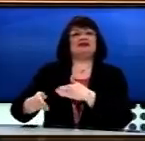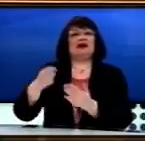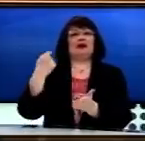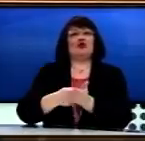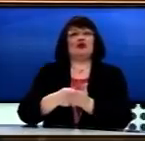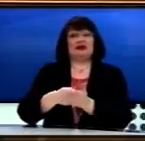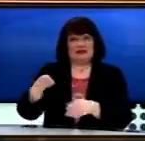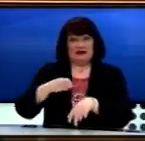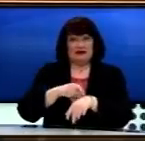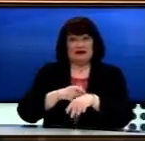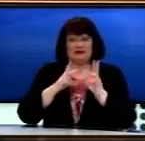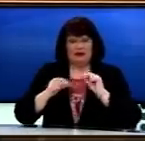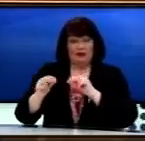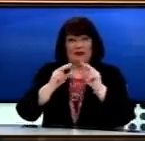αγοράσει